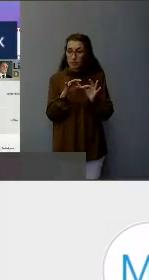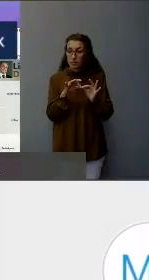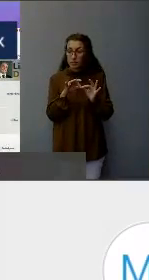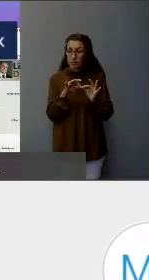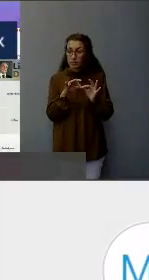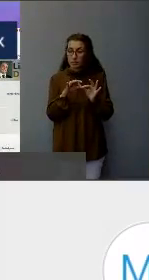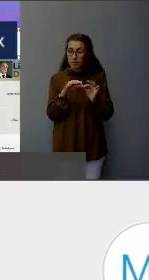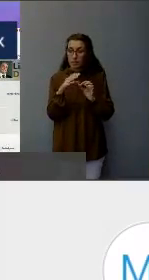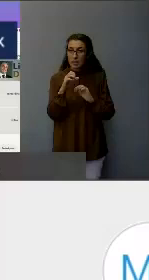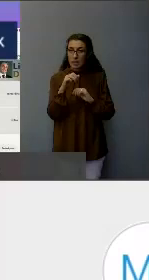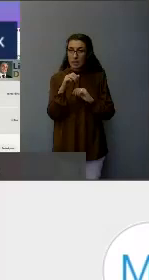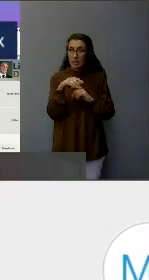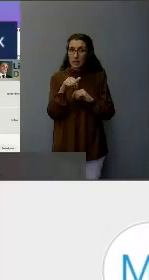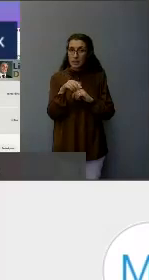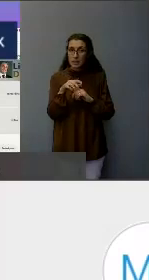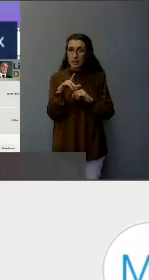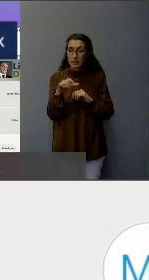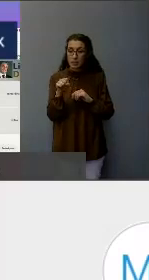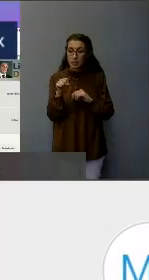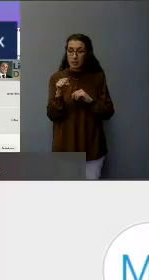scegliere campanella